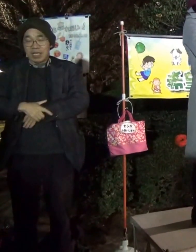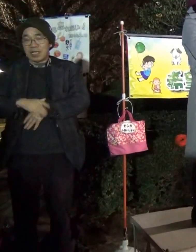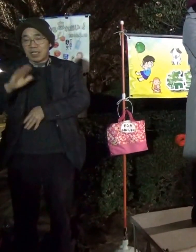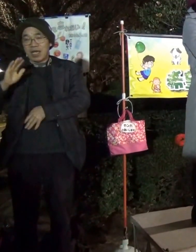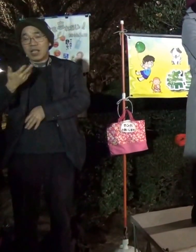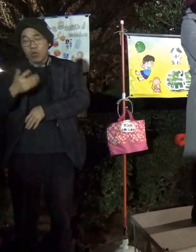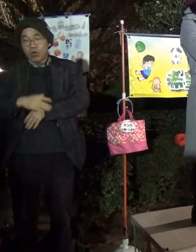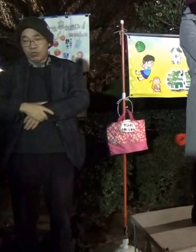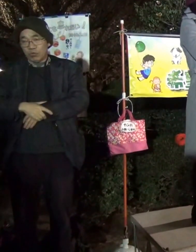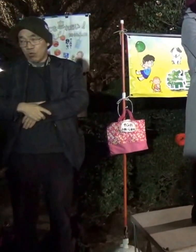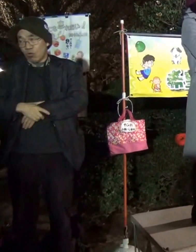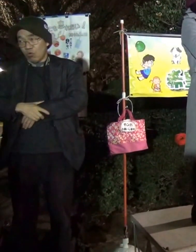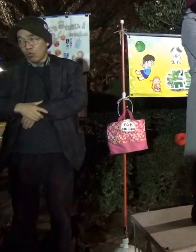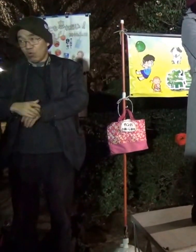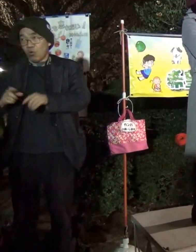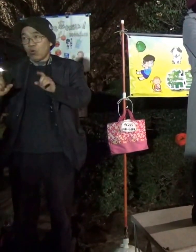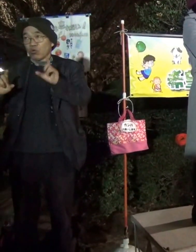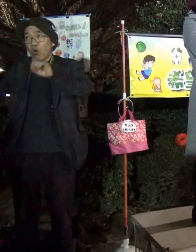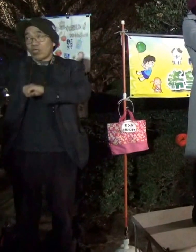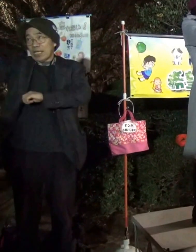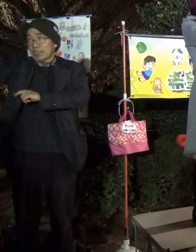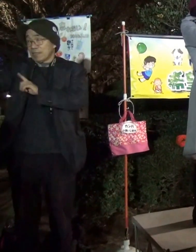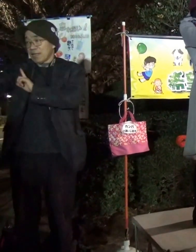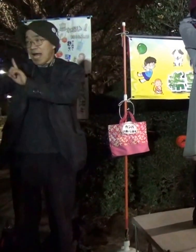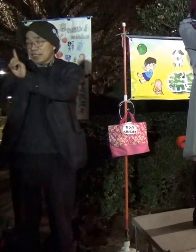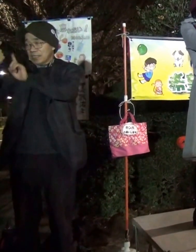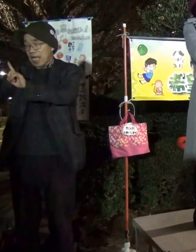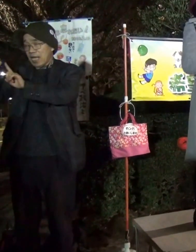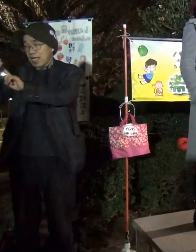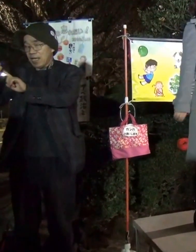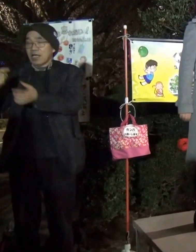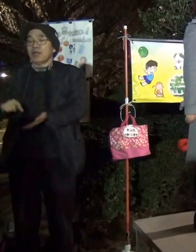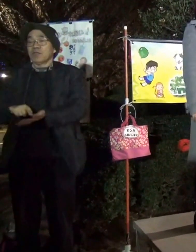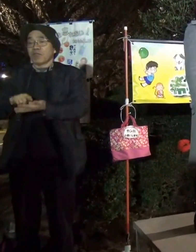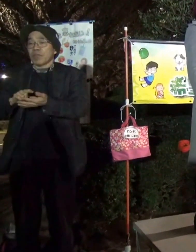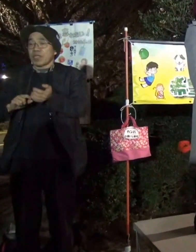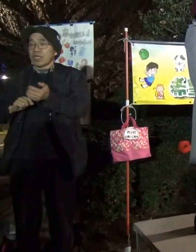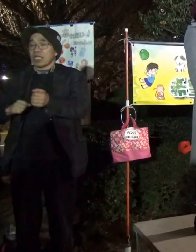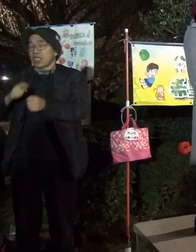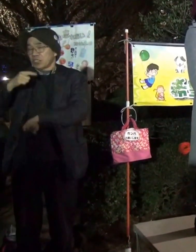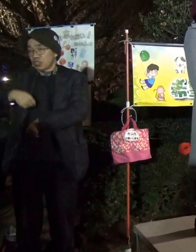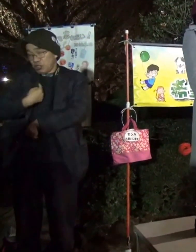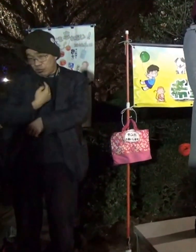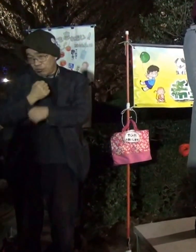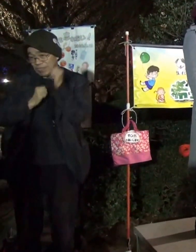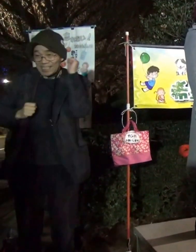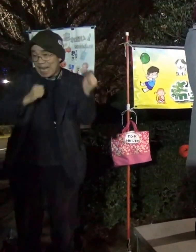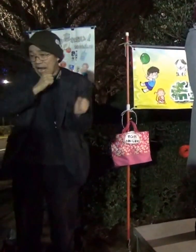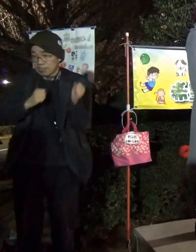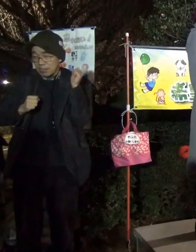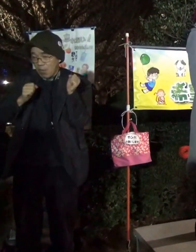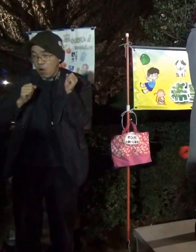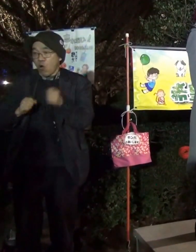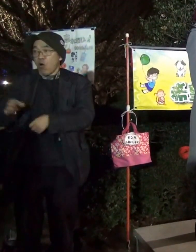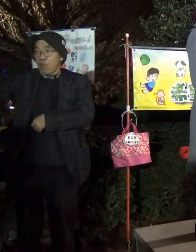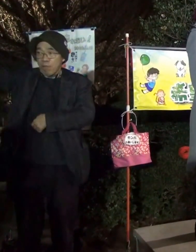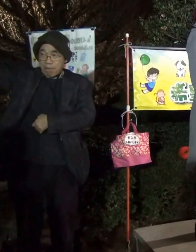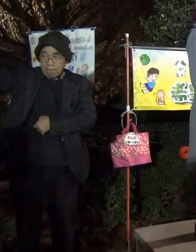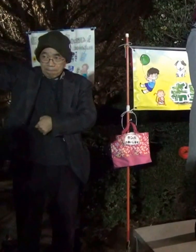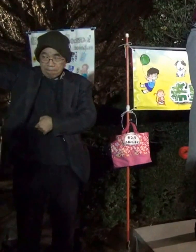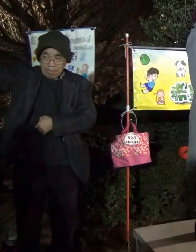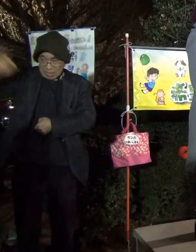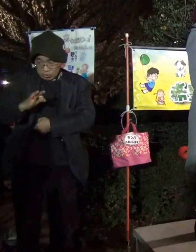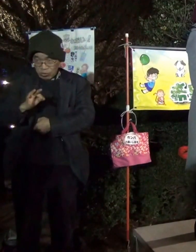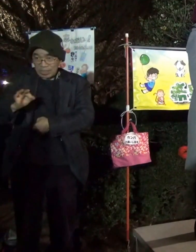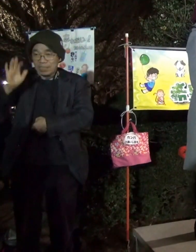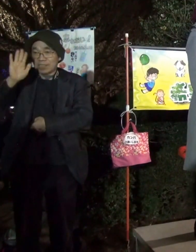だけど東電に対して司法がしっかり自主避難だって賠償命令が出るっていうことがね、これまた今日画期